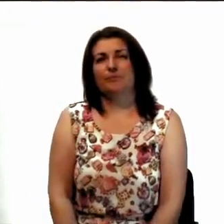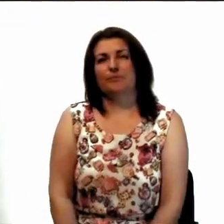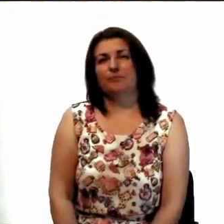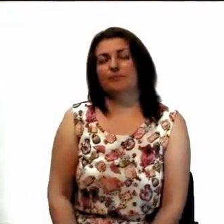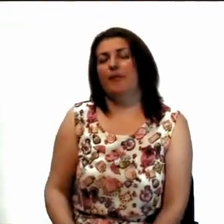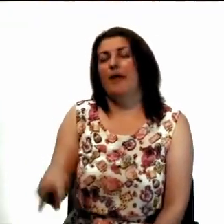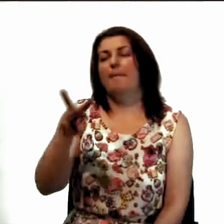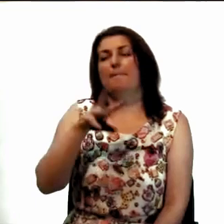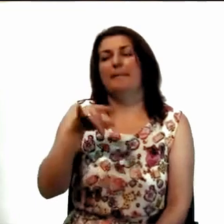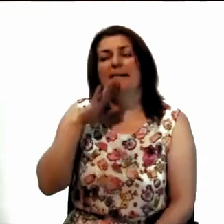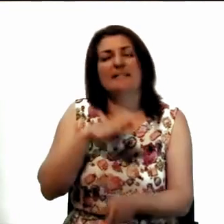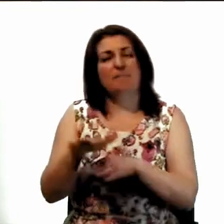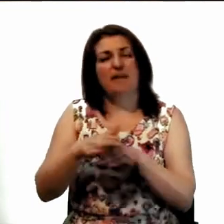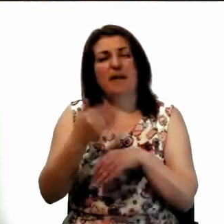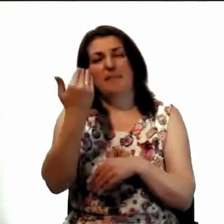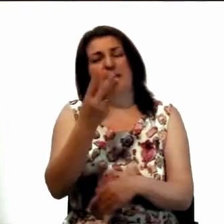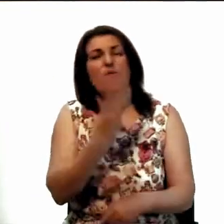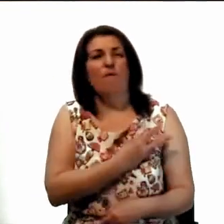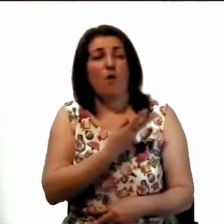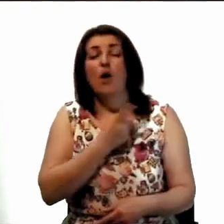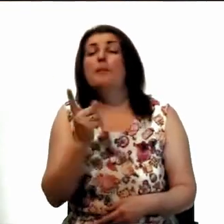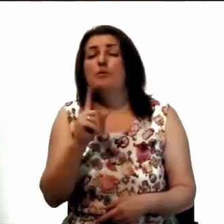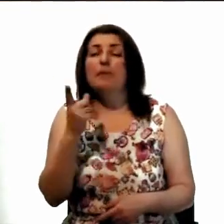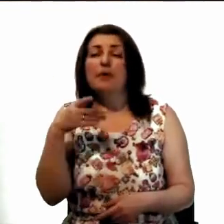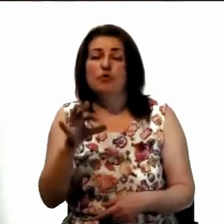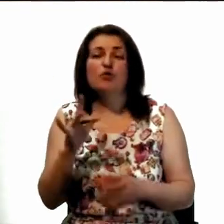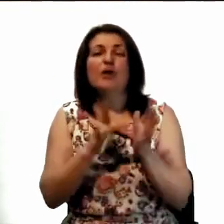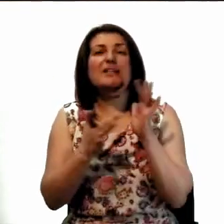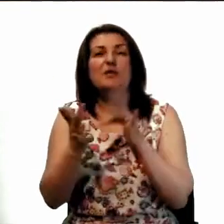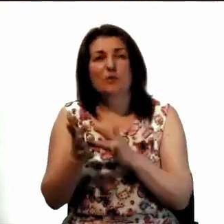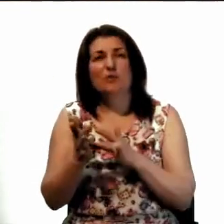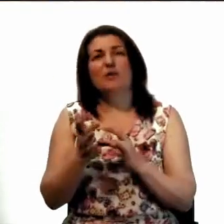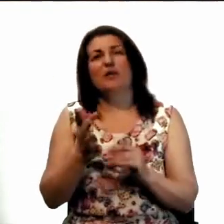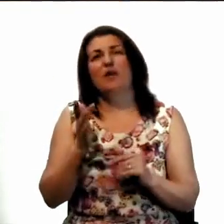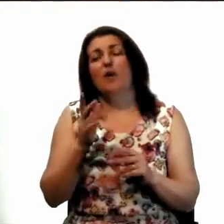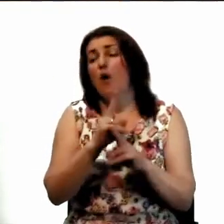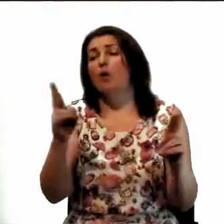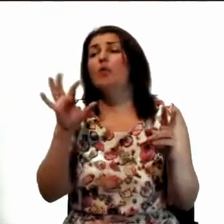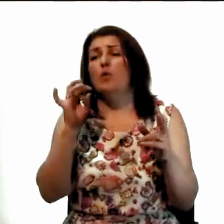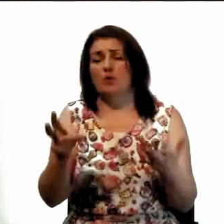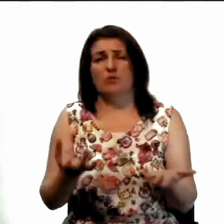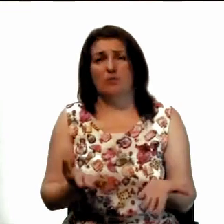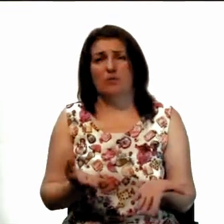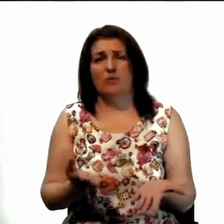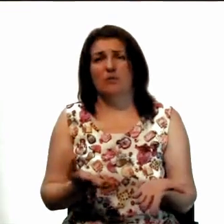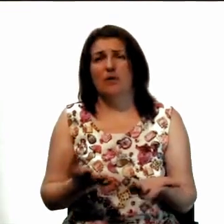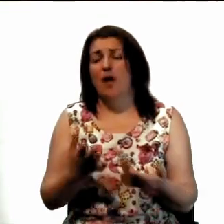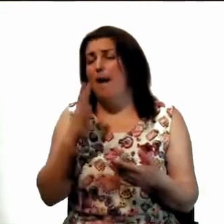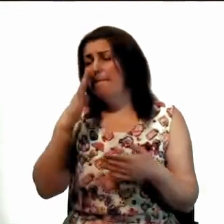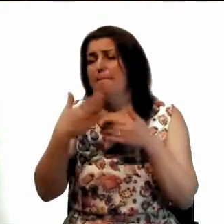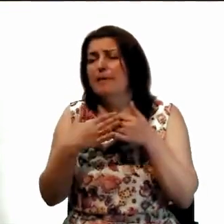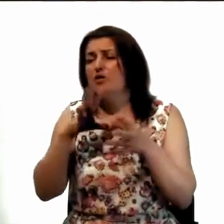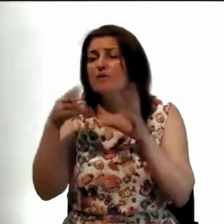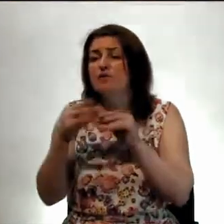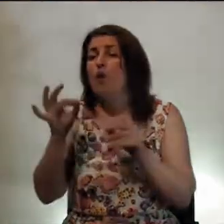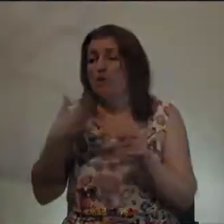Мы исполняем Его волю. Почему? Потому что Иисус, кто Он? Прежде всего, Он